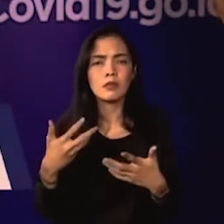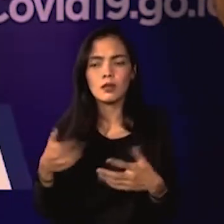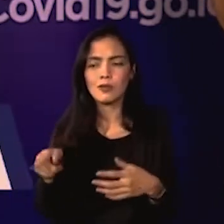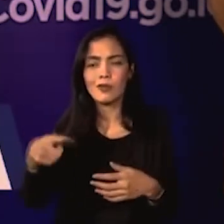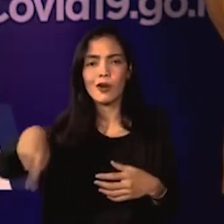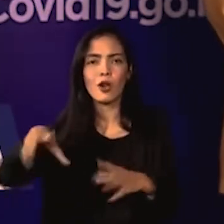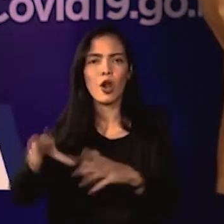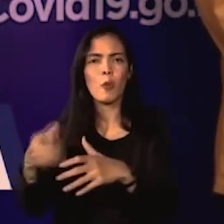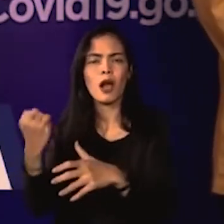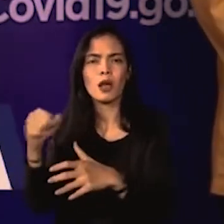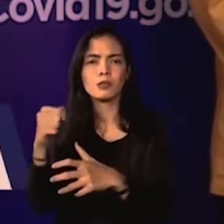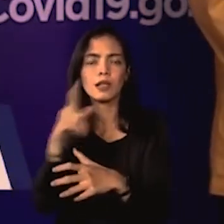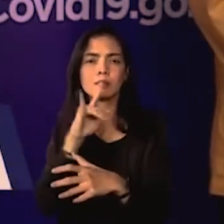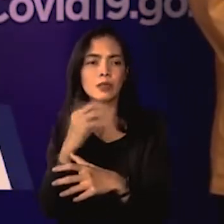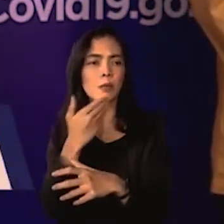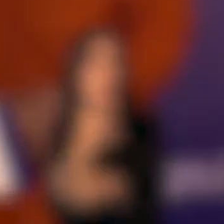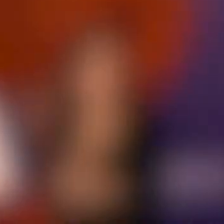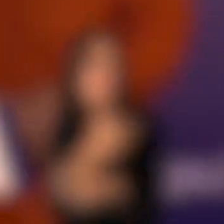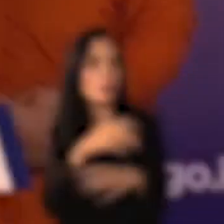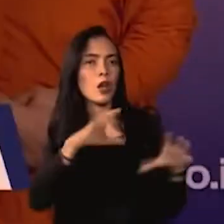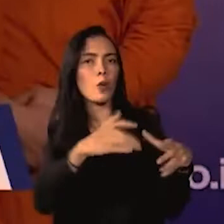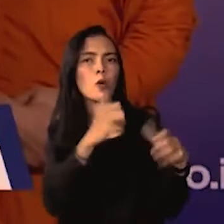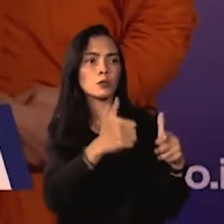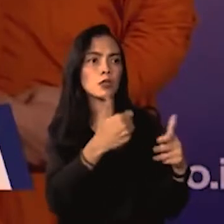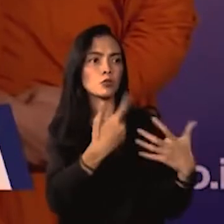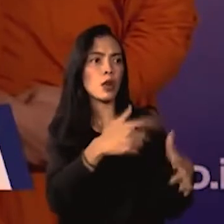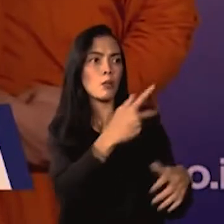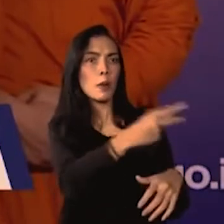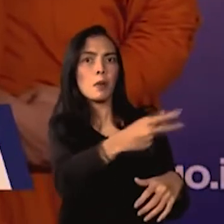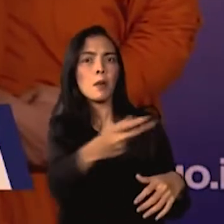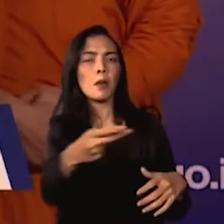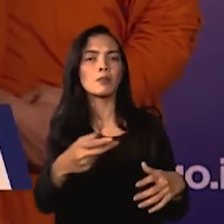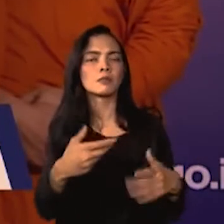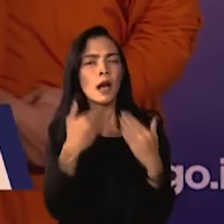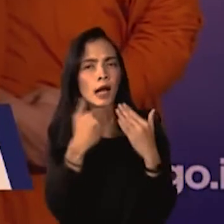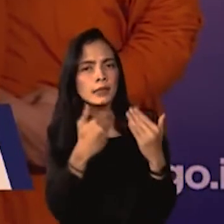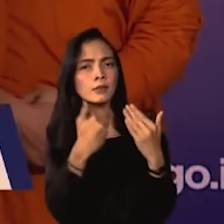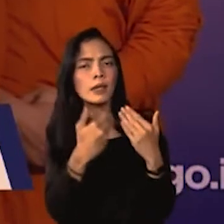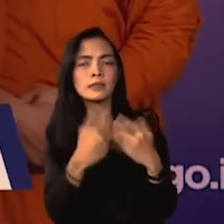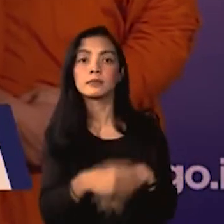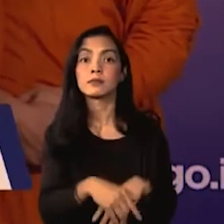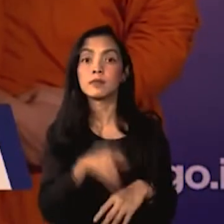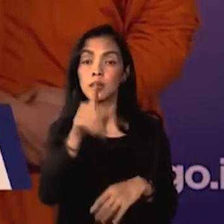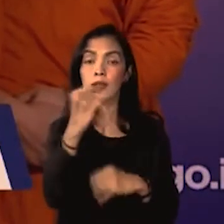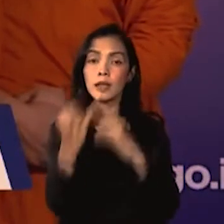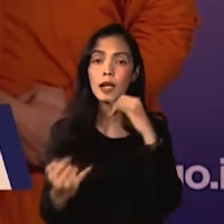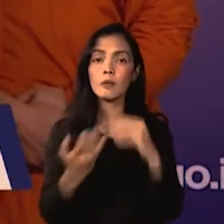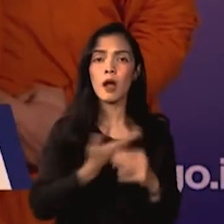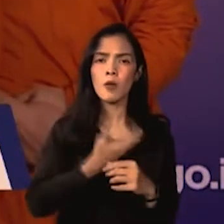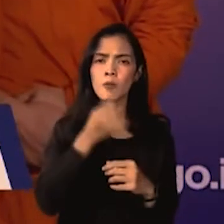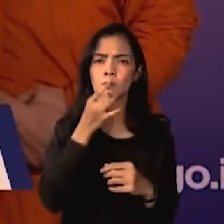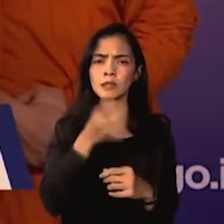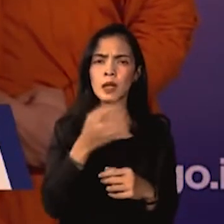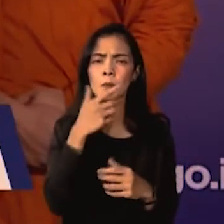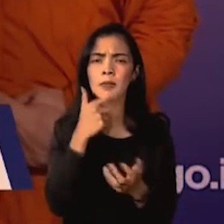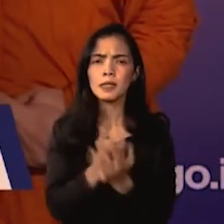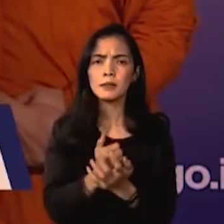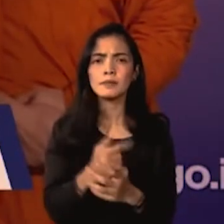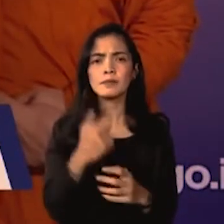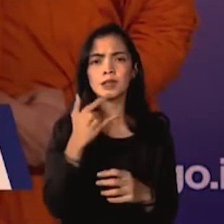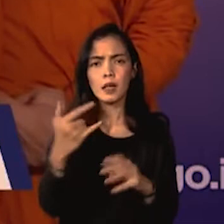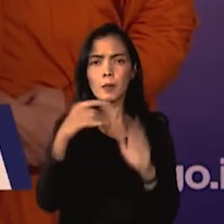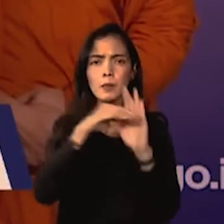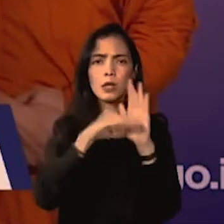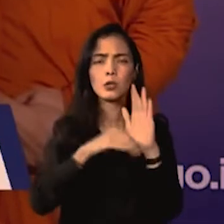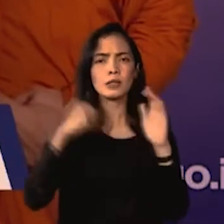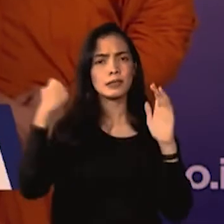vaksinasi. Terakhir, saya ingin memberikan pesan penting, yaitu tetap wajib untuk menegakkan protokol kesehatan.